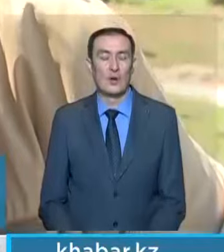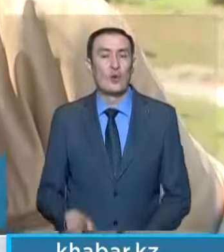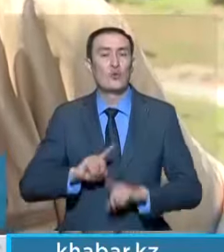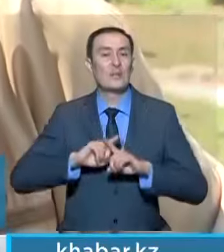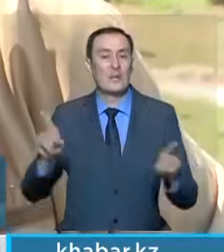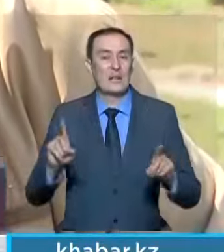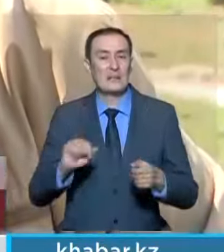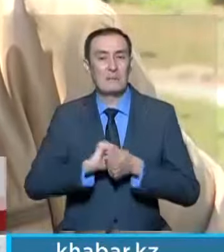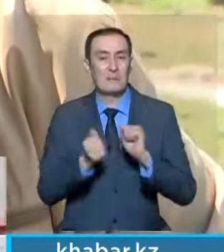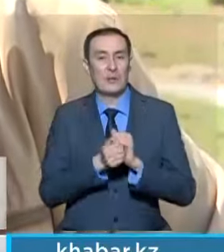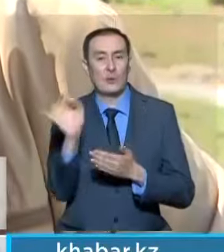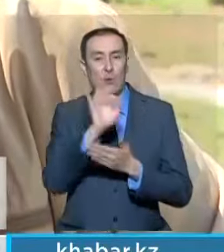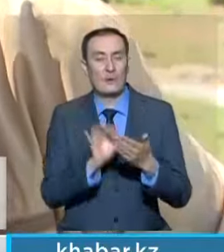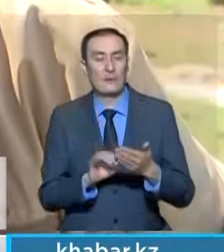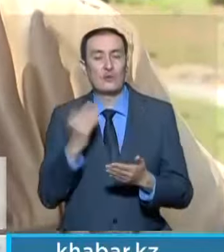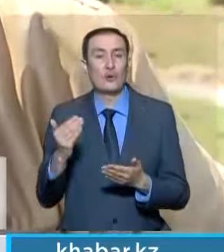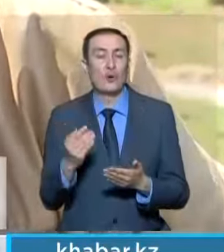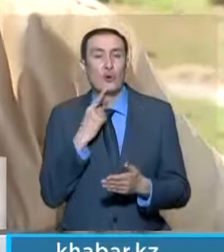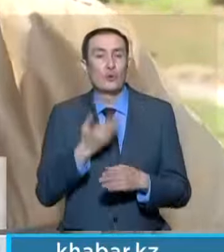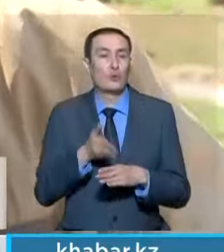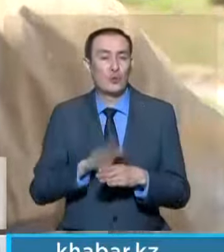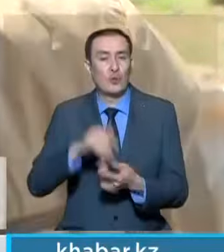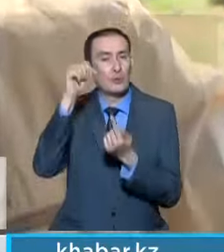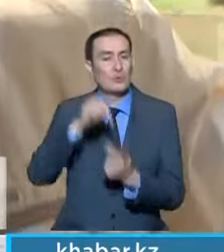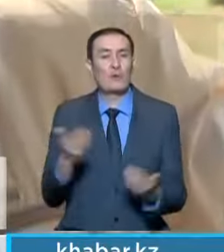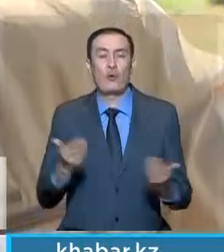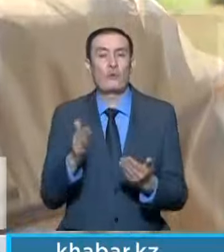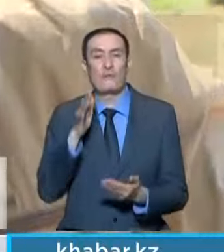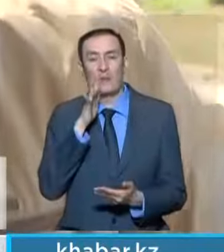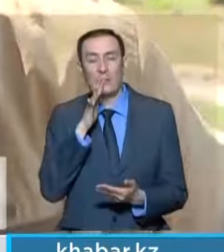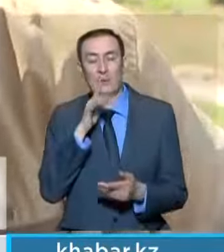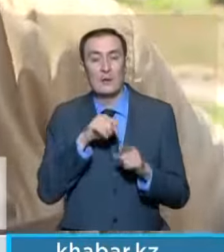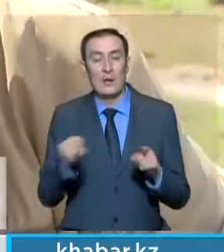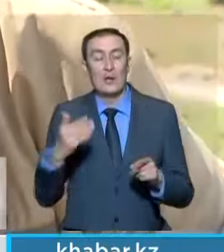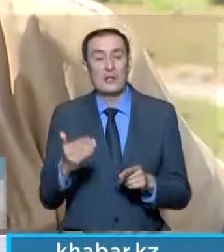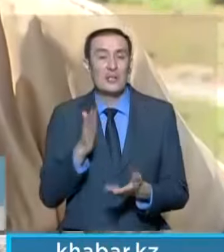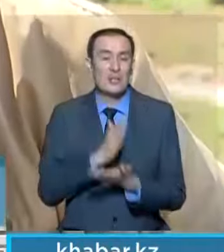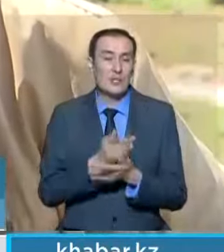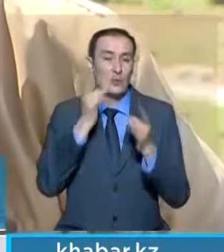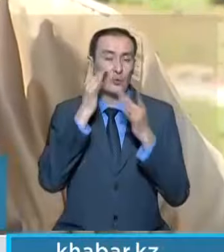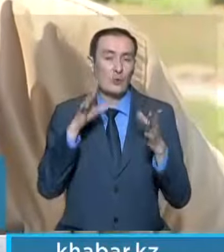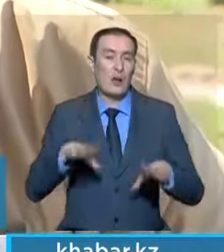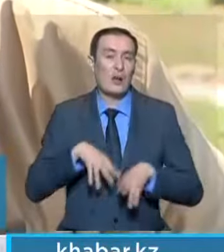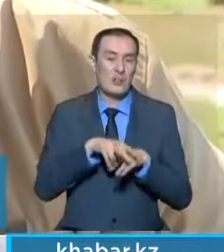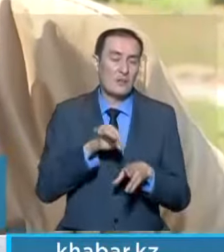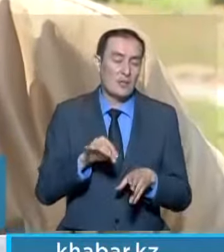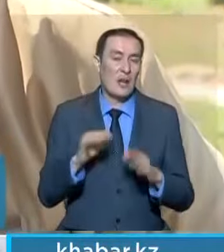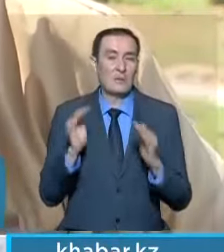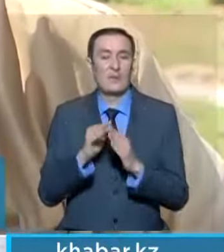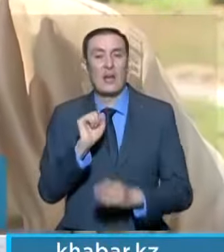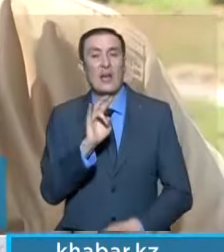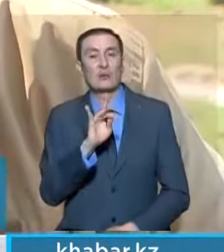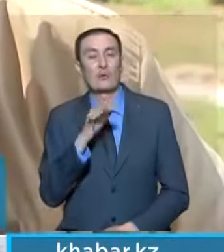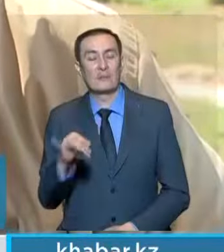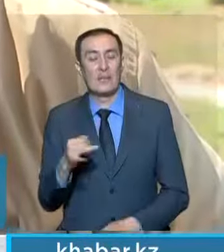Уникальность петроглифов Саускандык в том, что их трудно привязать к определенному временному пласту. Здесь присутствует культура кочевников оседлая и